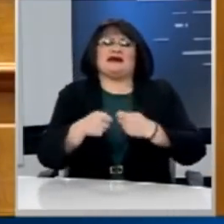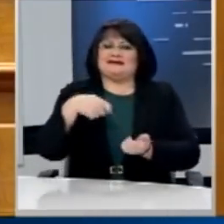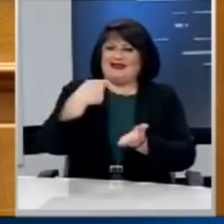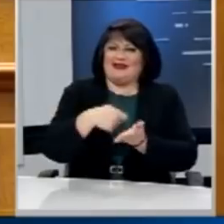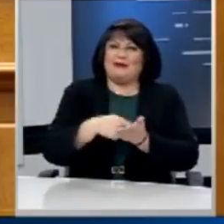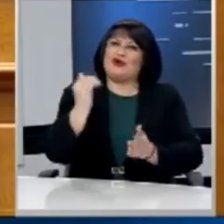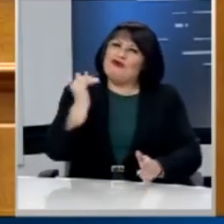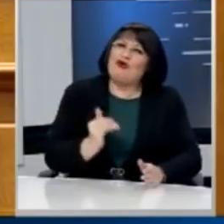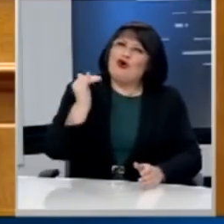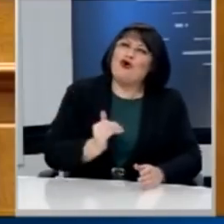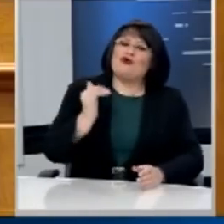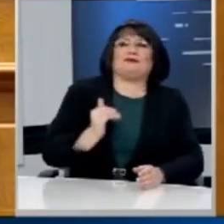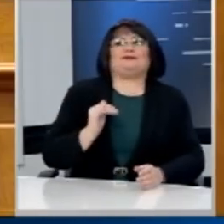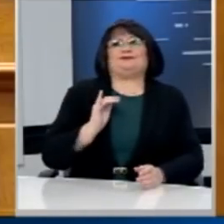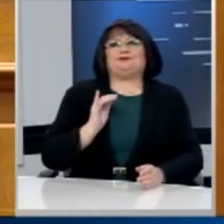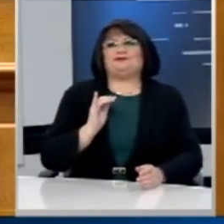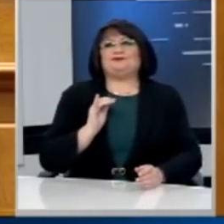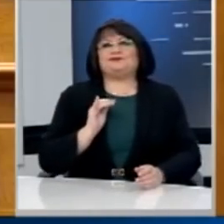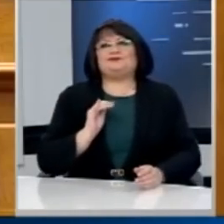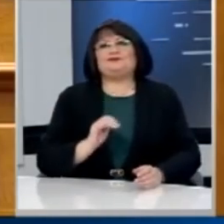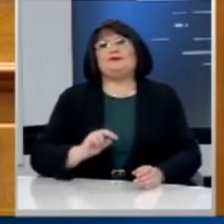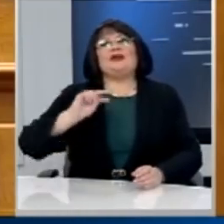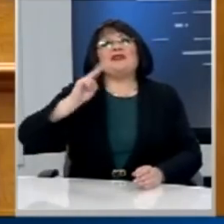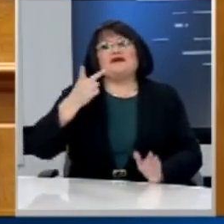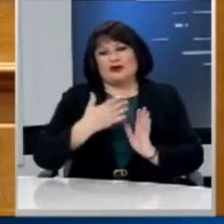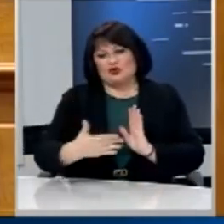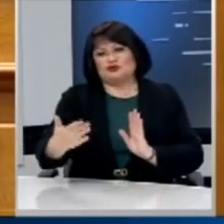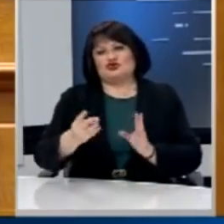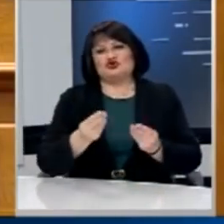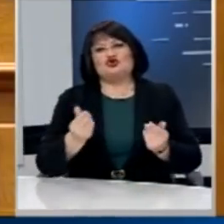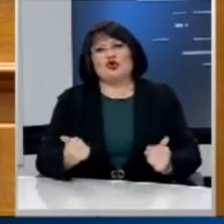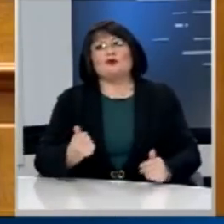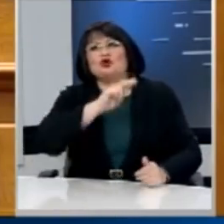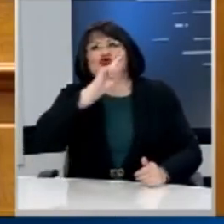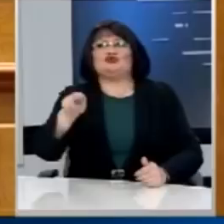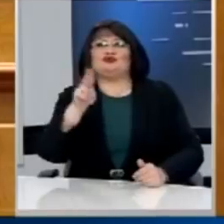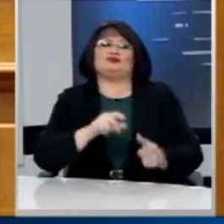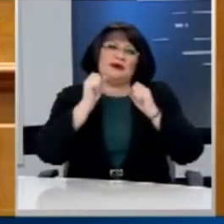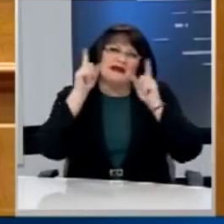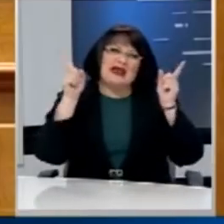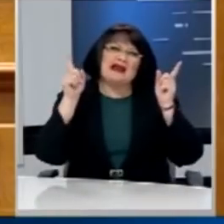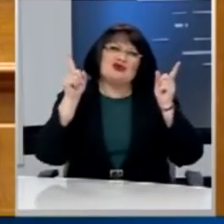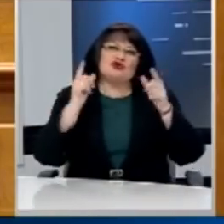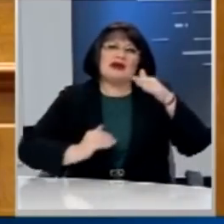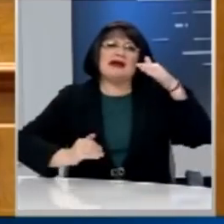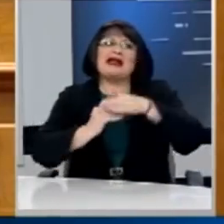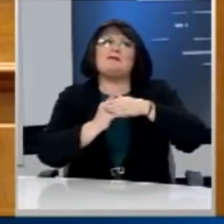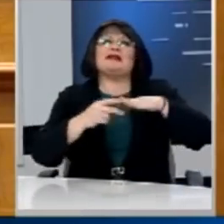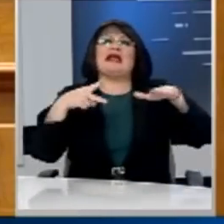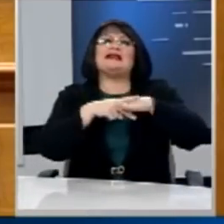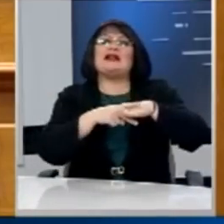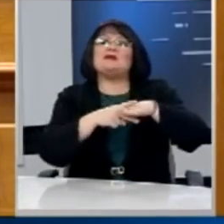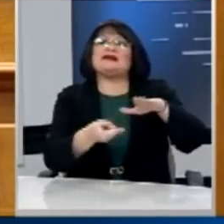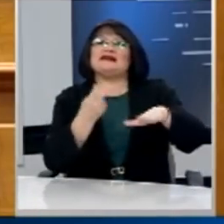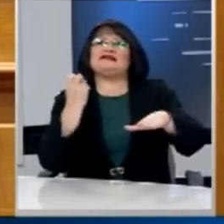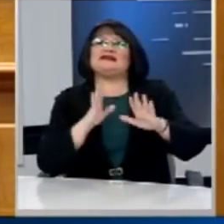πληρώνουν στο εξής λιγότερο φόρο. Σε ένα δεύτερο μέτωπο καταργήθηκαν επιτέλους τα capital controls.